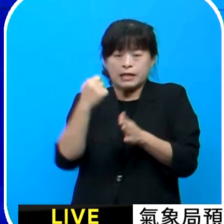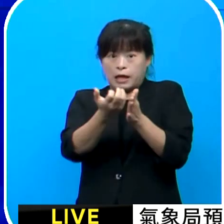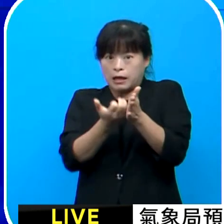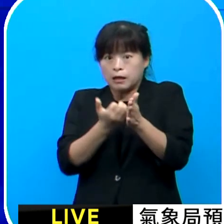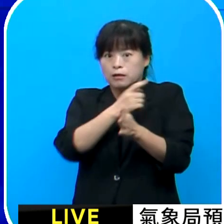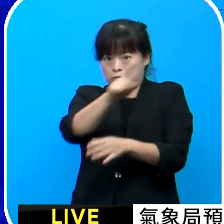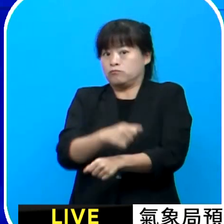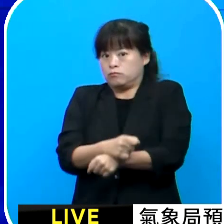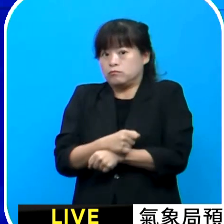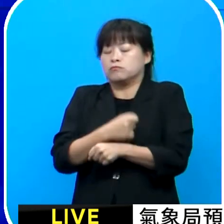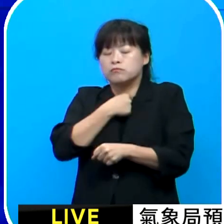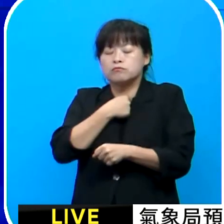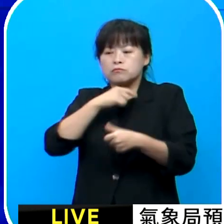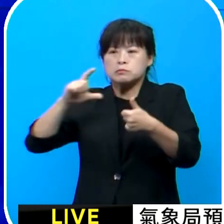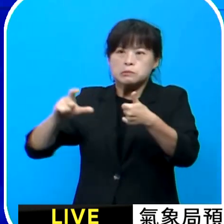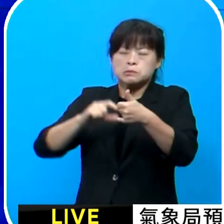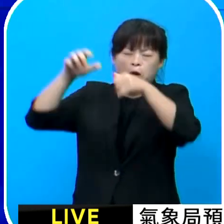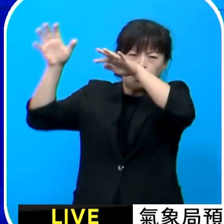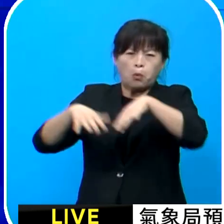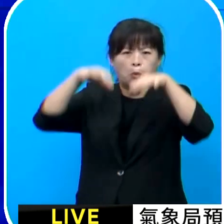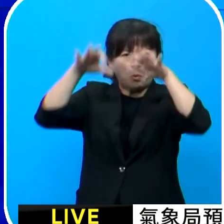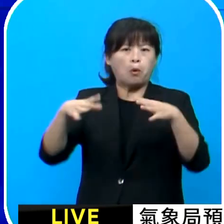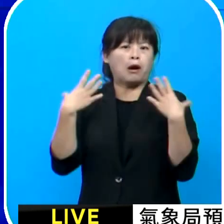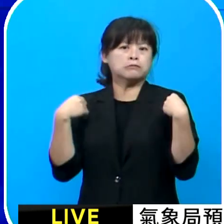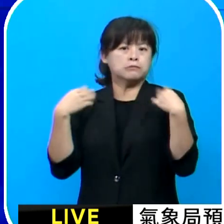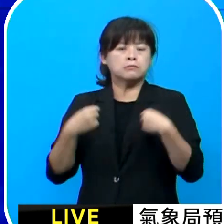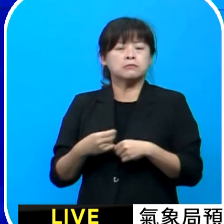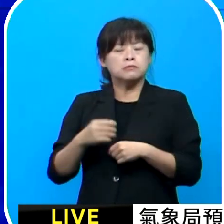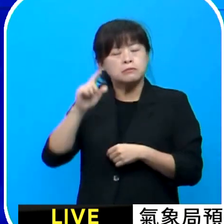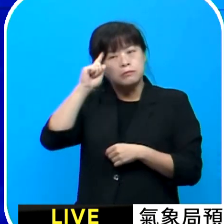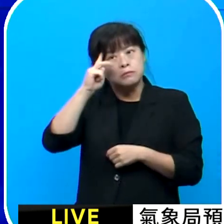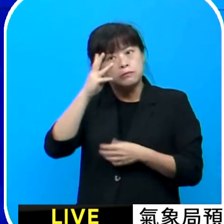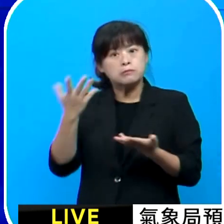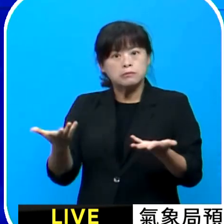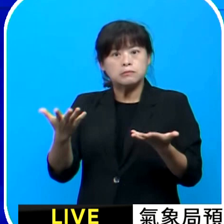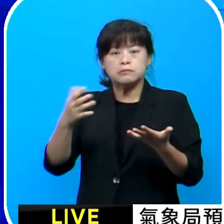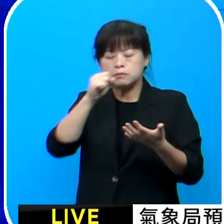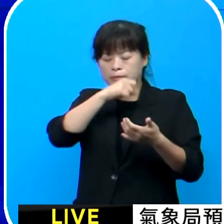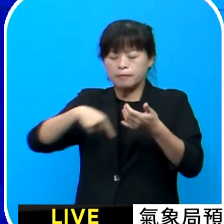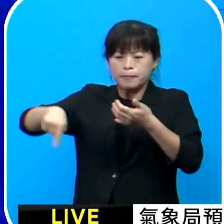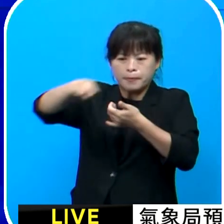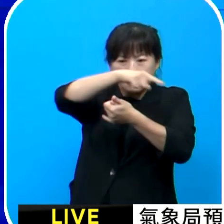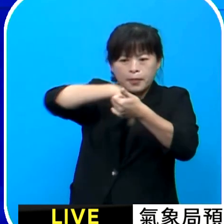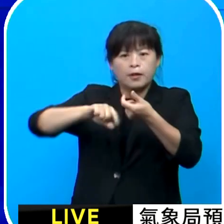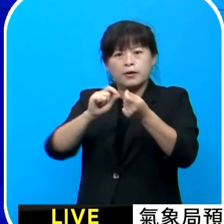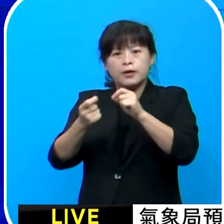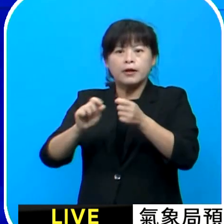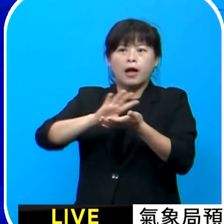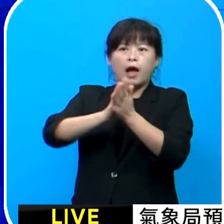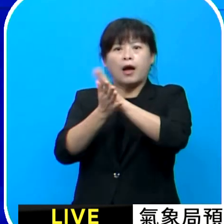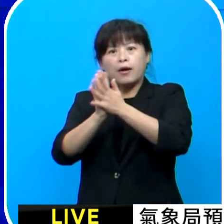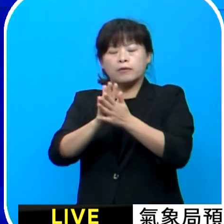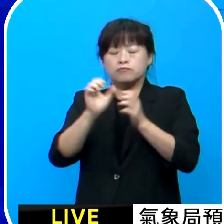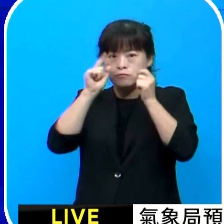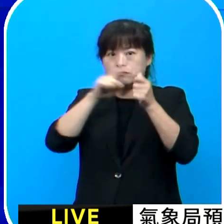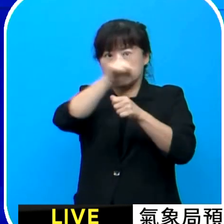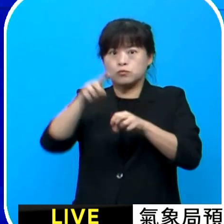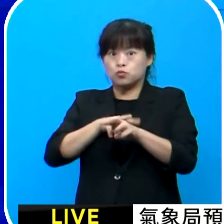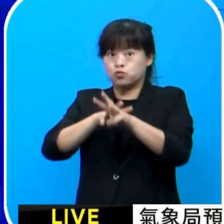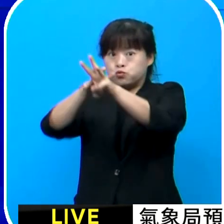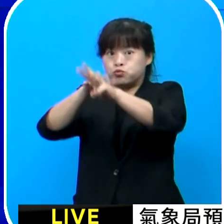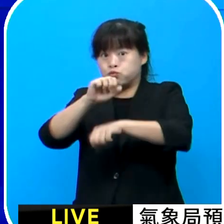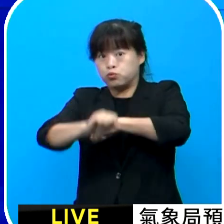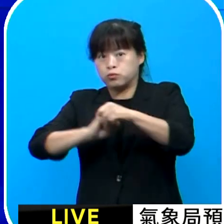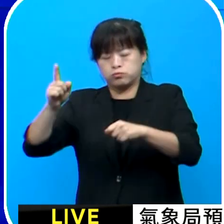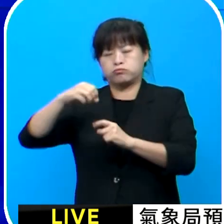之前仍要留意台风所带来的风雨。而未来几天，台湾附近的环境仍然相当不稳定，提醒大家外出